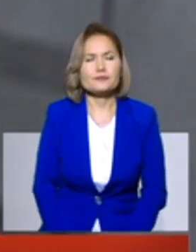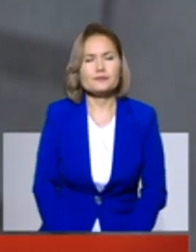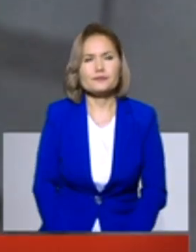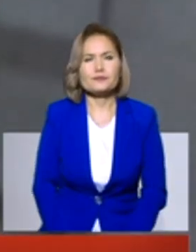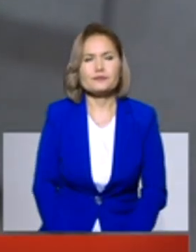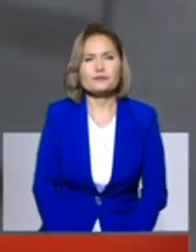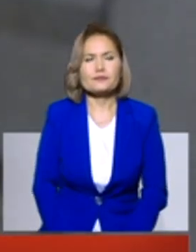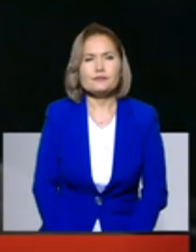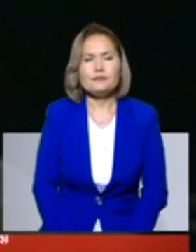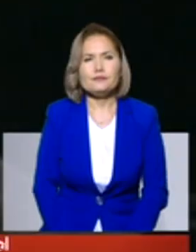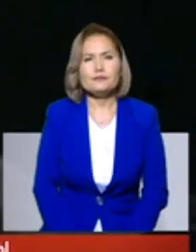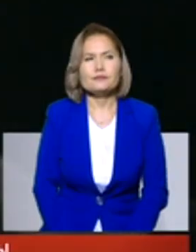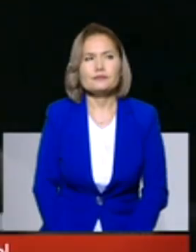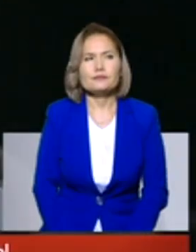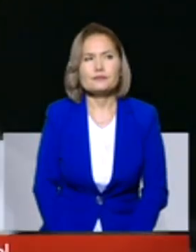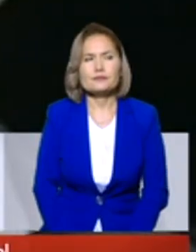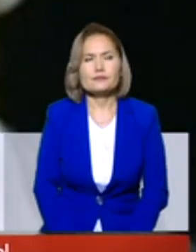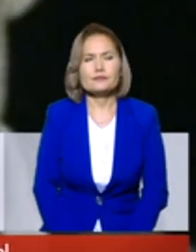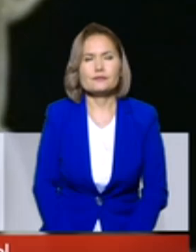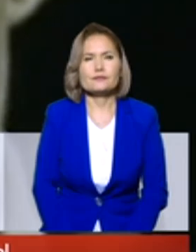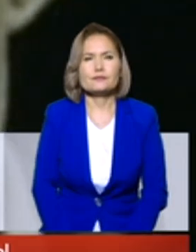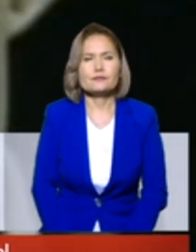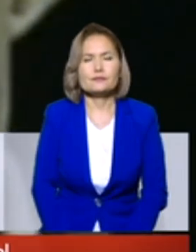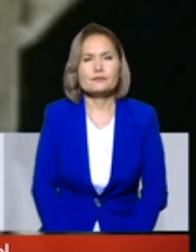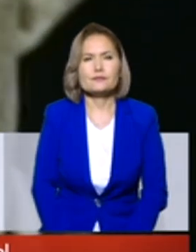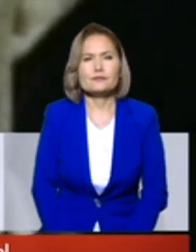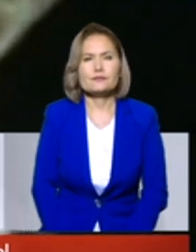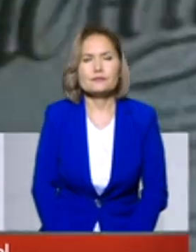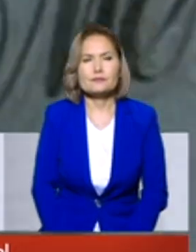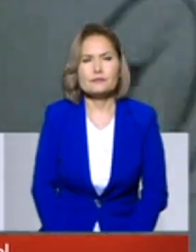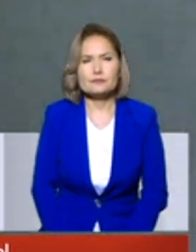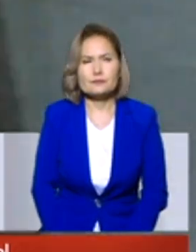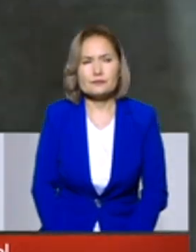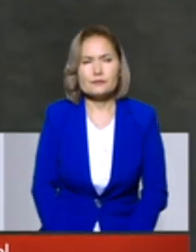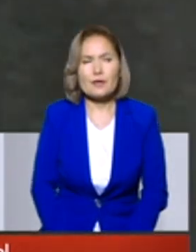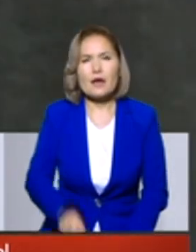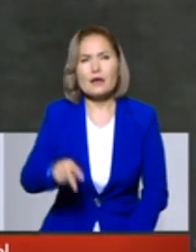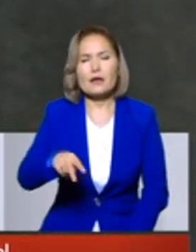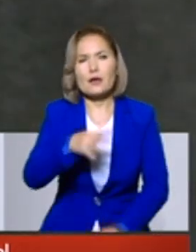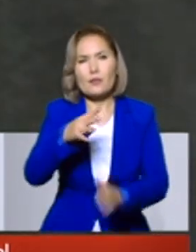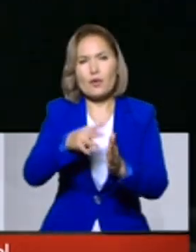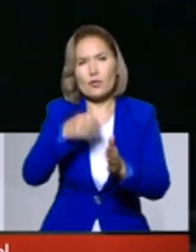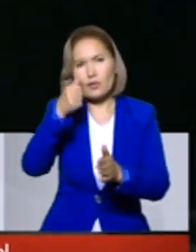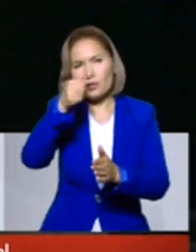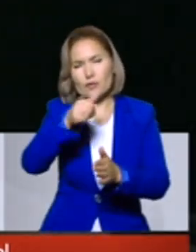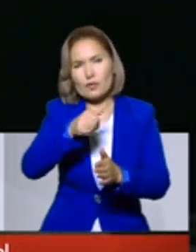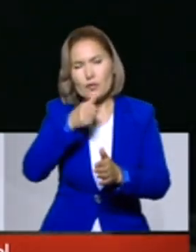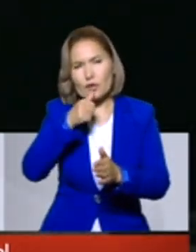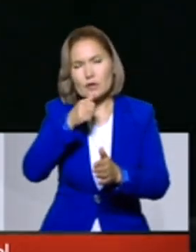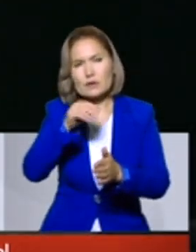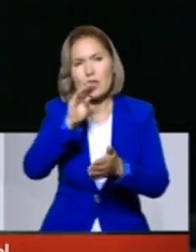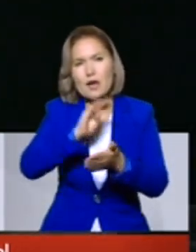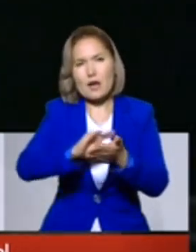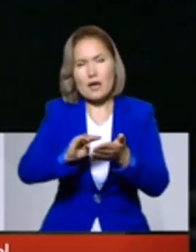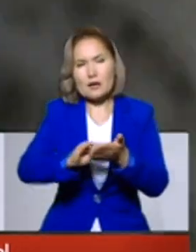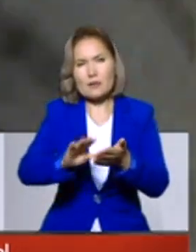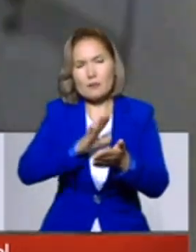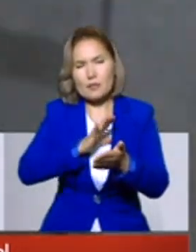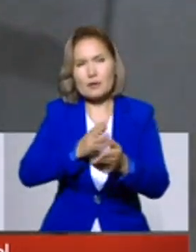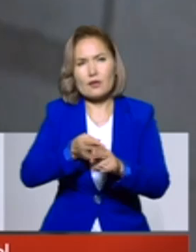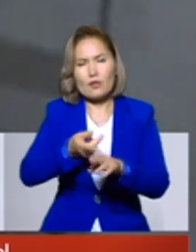2009 жылдың аяғында менің Қазақстаным деген әнді жазу тура келді. Менің Қазақстан деп жазған ұран әніміз